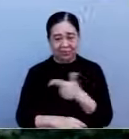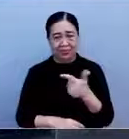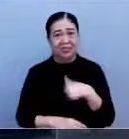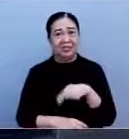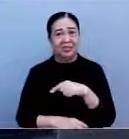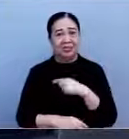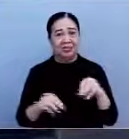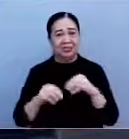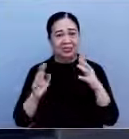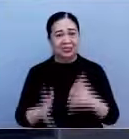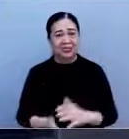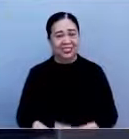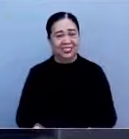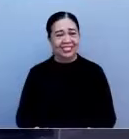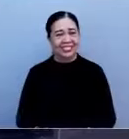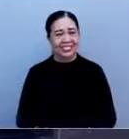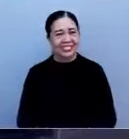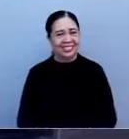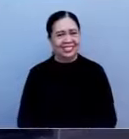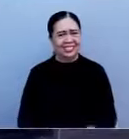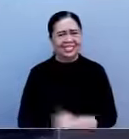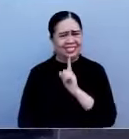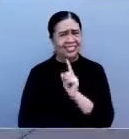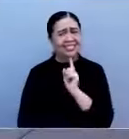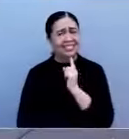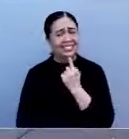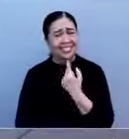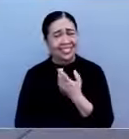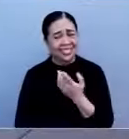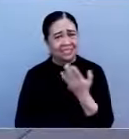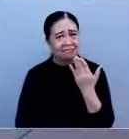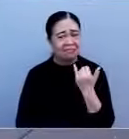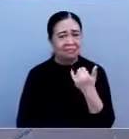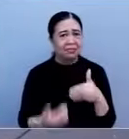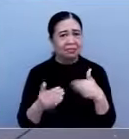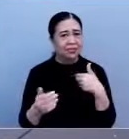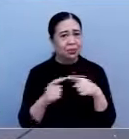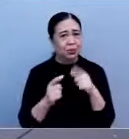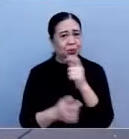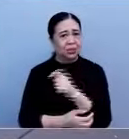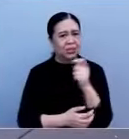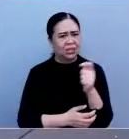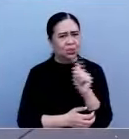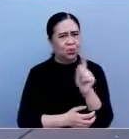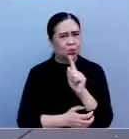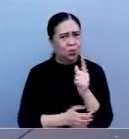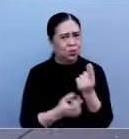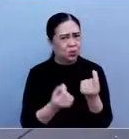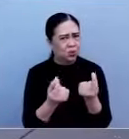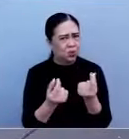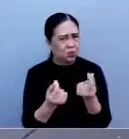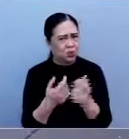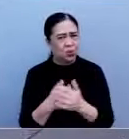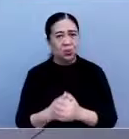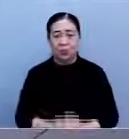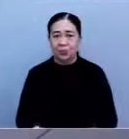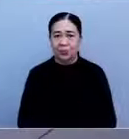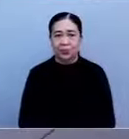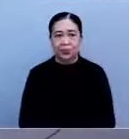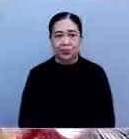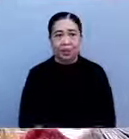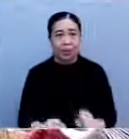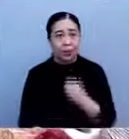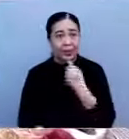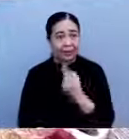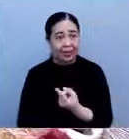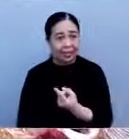founder. Okay, pero ano, ito nga, pero bago kayo mag-TikTok, anong mga ginagawa ninyo? Ayun. Pwede ba nagko-comedy